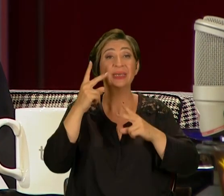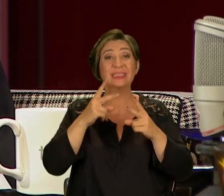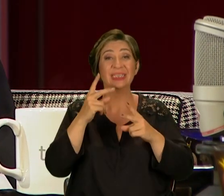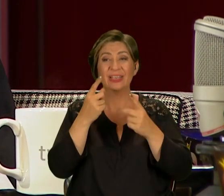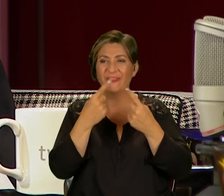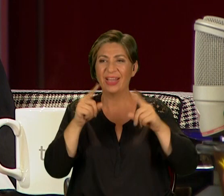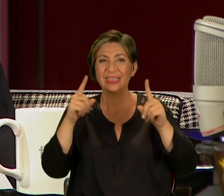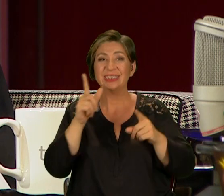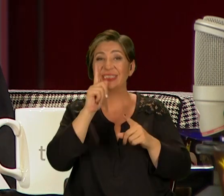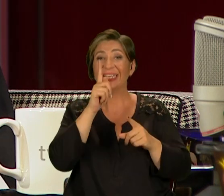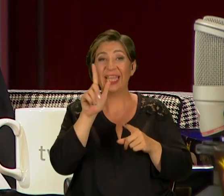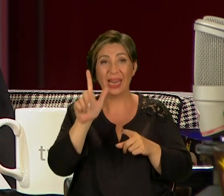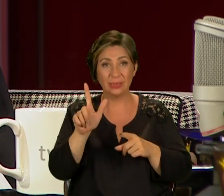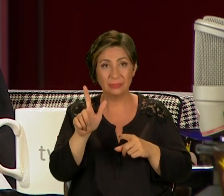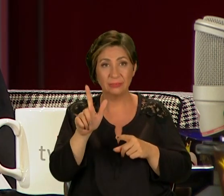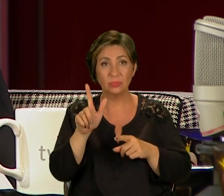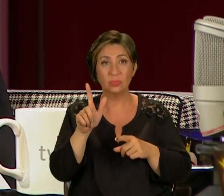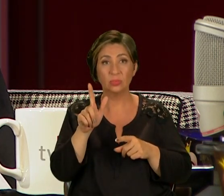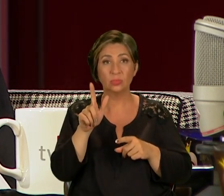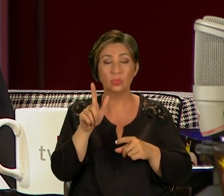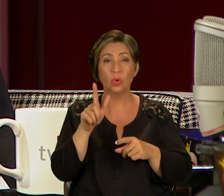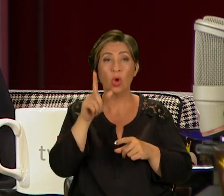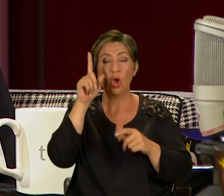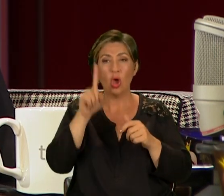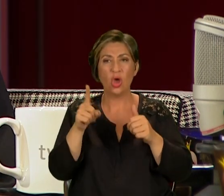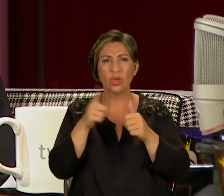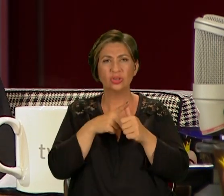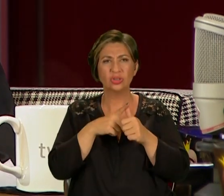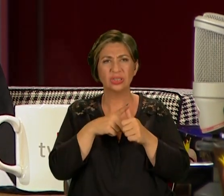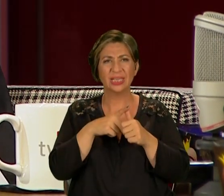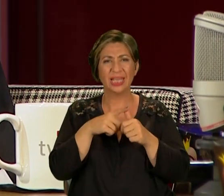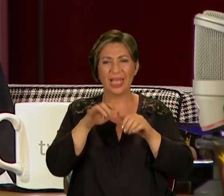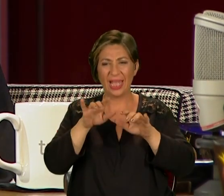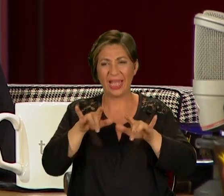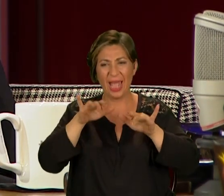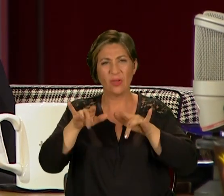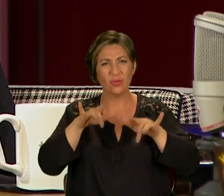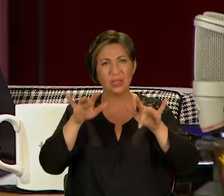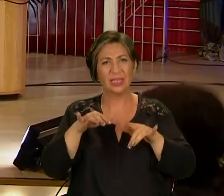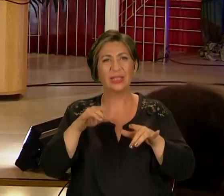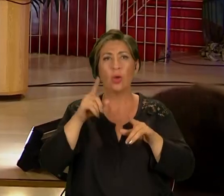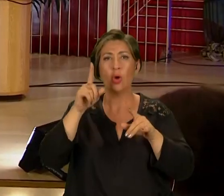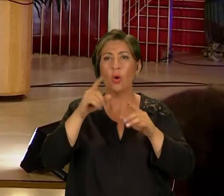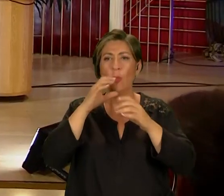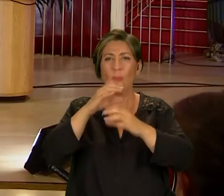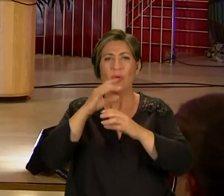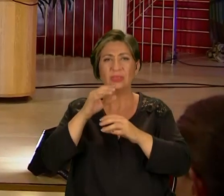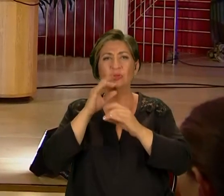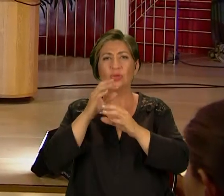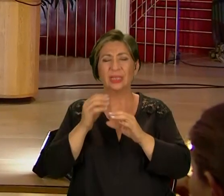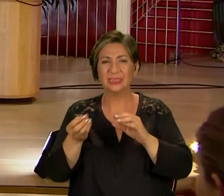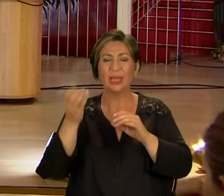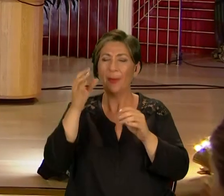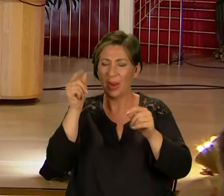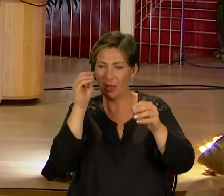sesler gerekiyordu. Önceleri böyle kotadan kanun yazmalar, obuanın tiz oktavından zurna